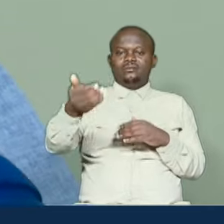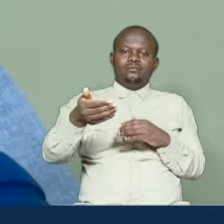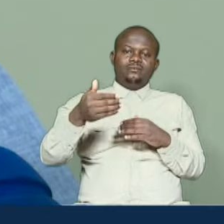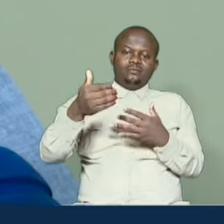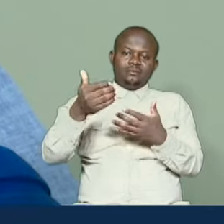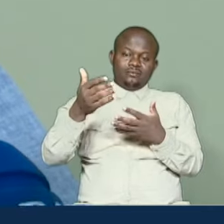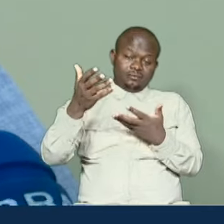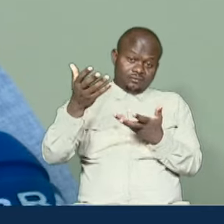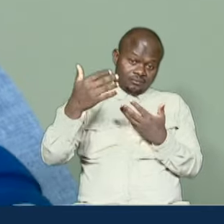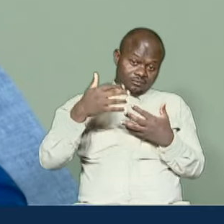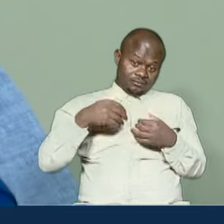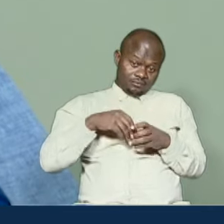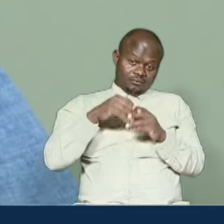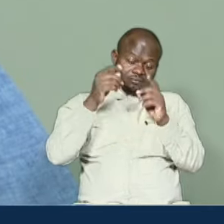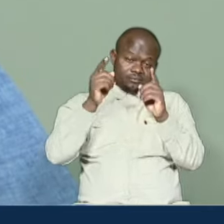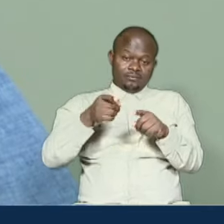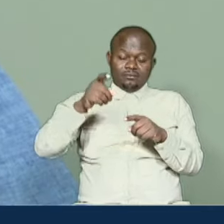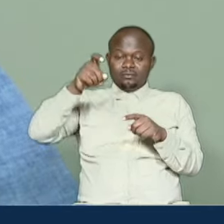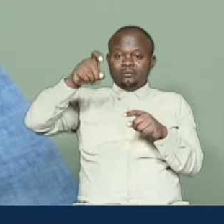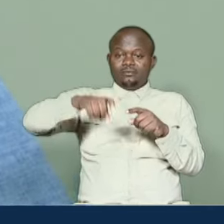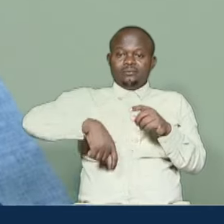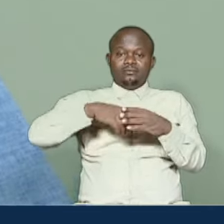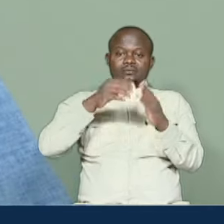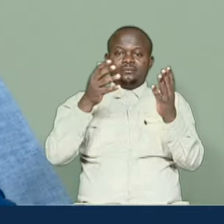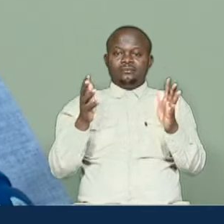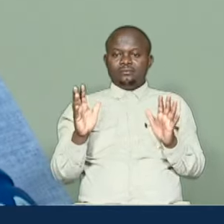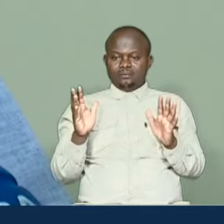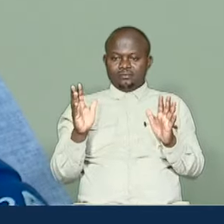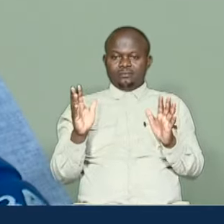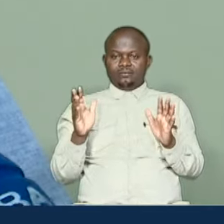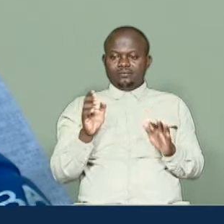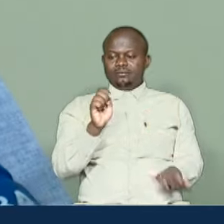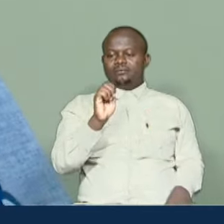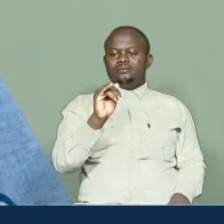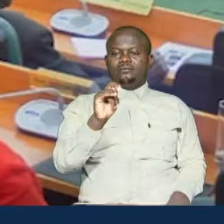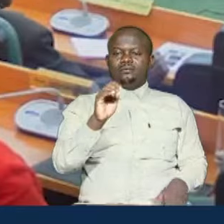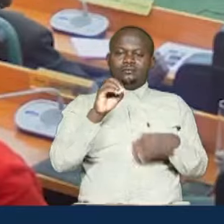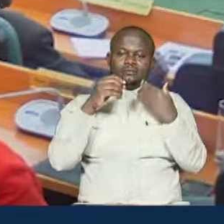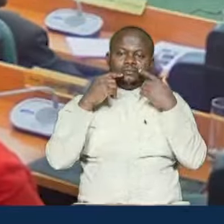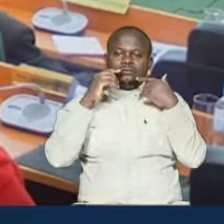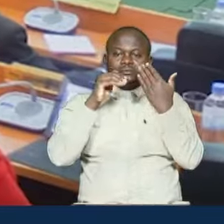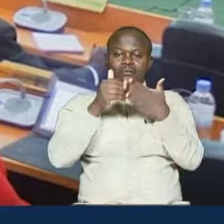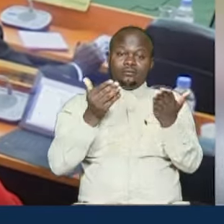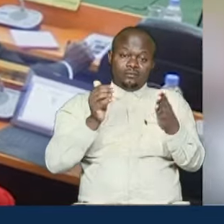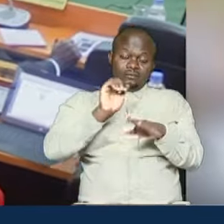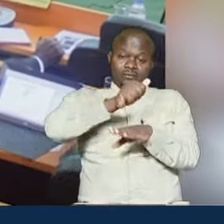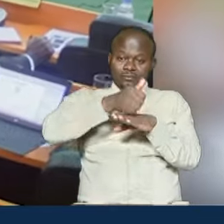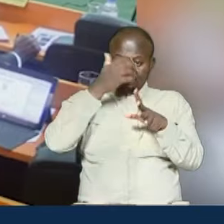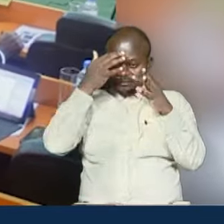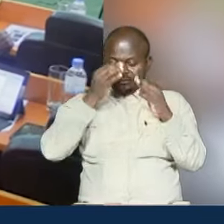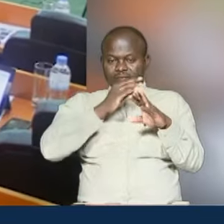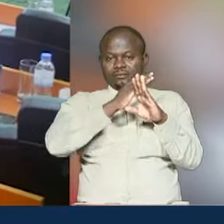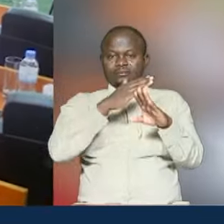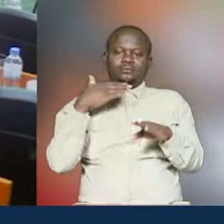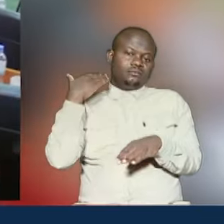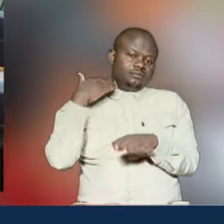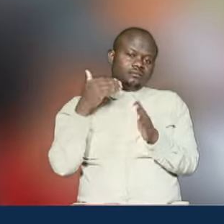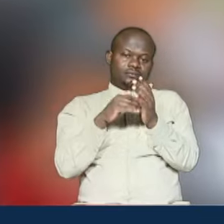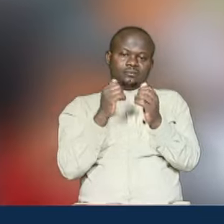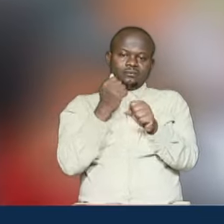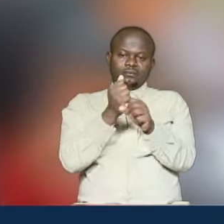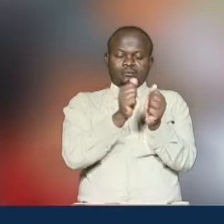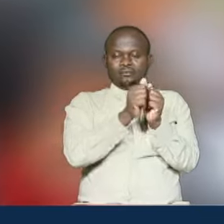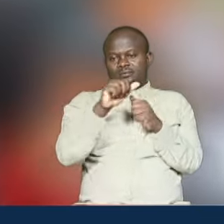kidusanga kikwiye kurangira. Rutaremara kandi avuga ko uretse gushyiraho ingamba zo kurwanya jenoside no gukorana n'ibindi